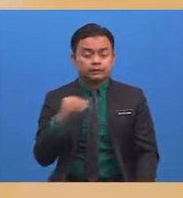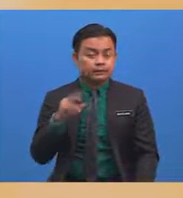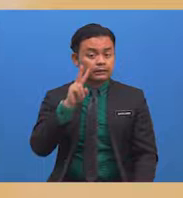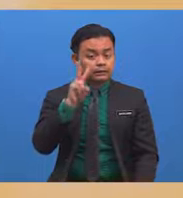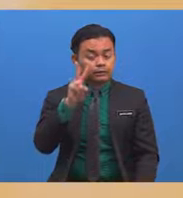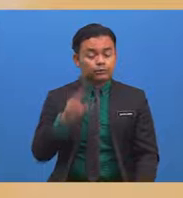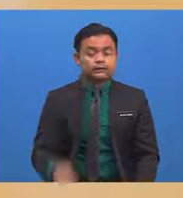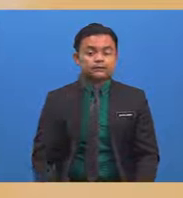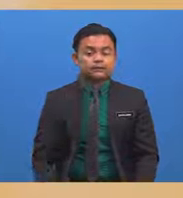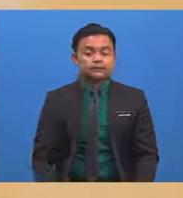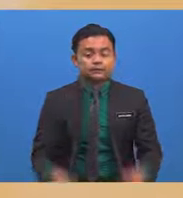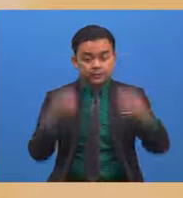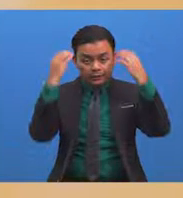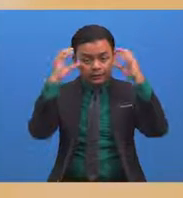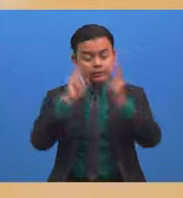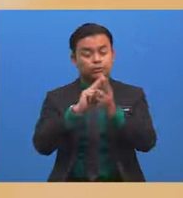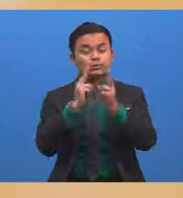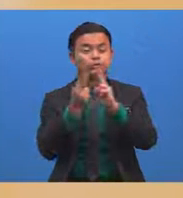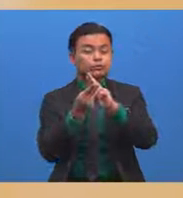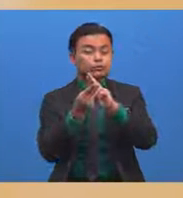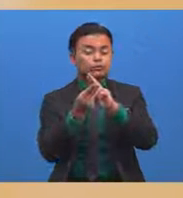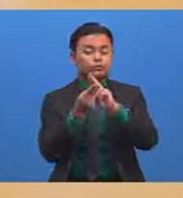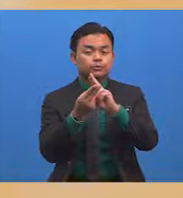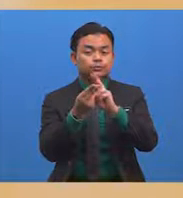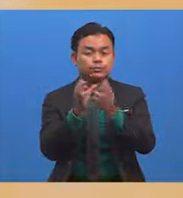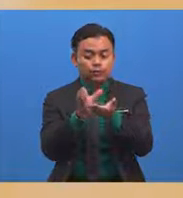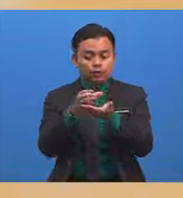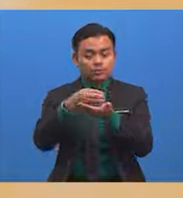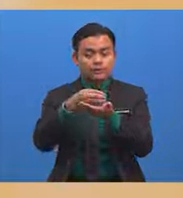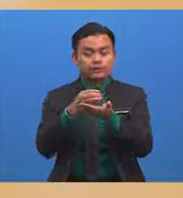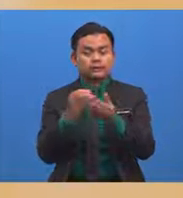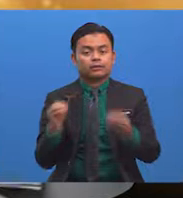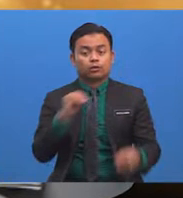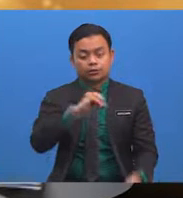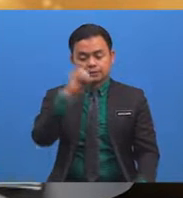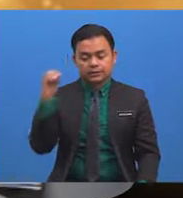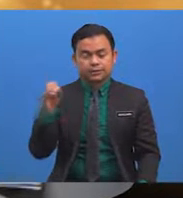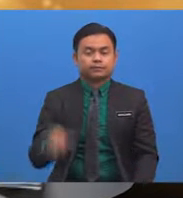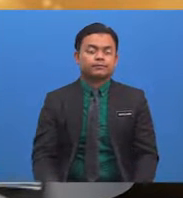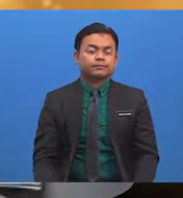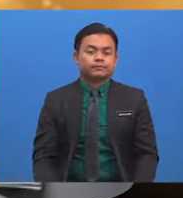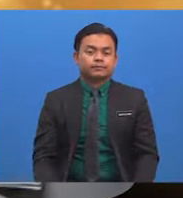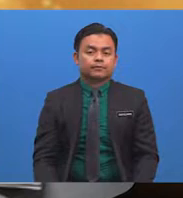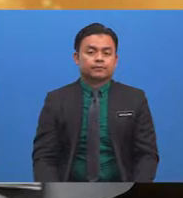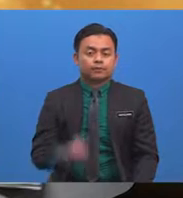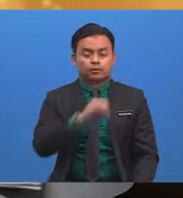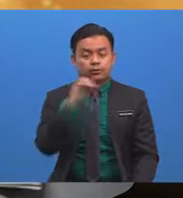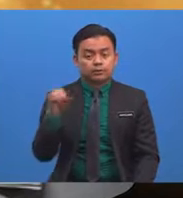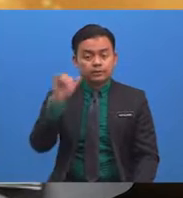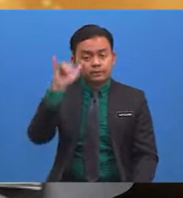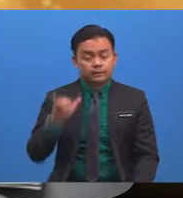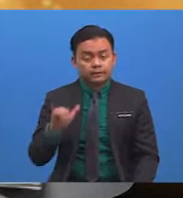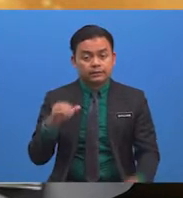kedua, cikgu ubahkan orientasi objek. Objek yang cikgu gunakan adalah sebuah